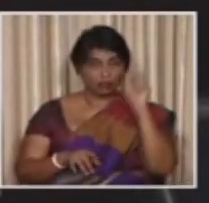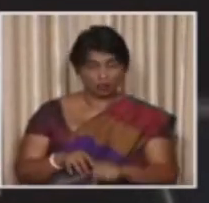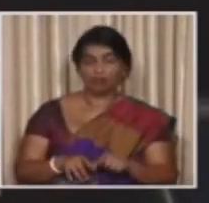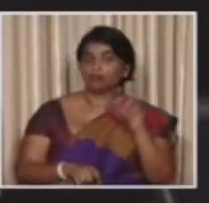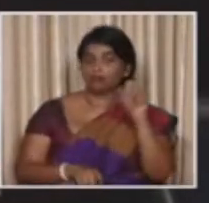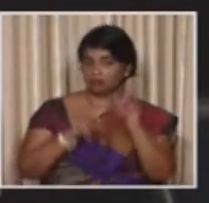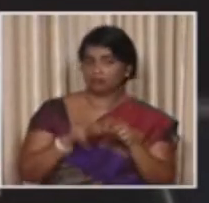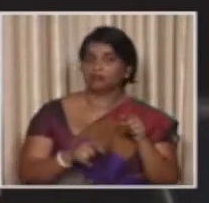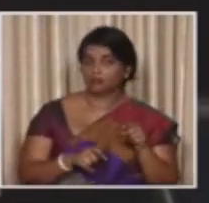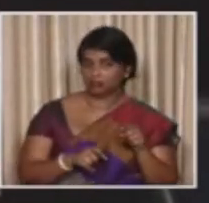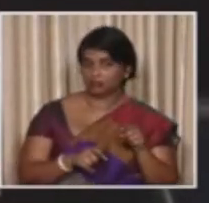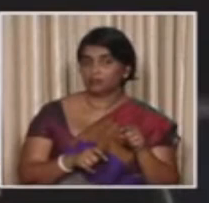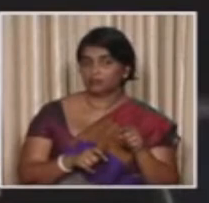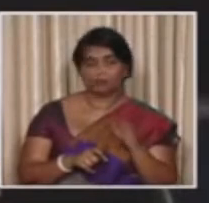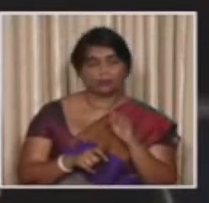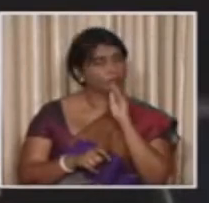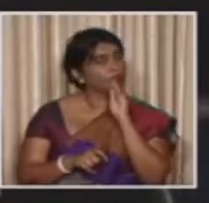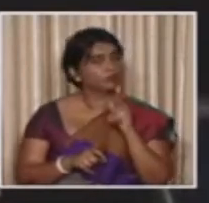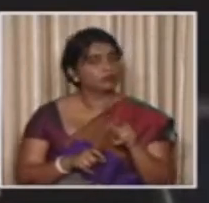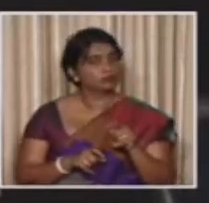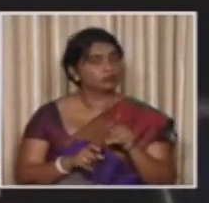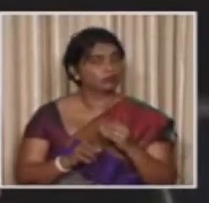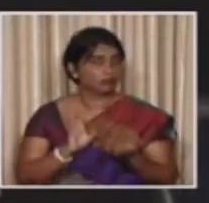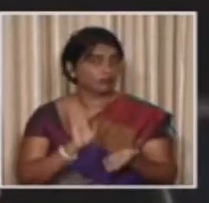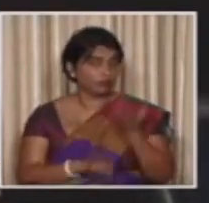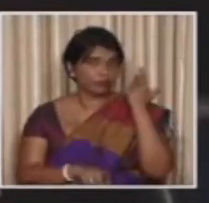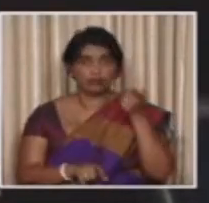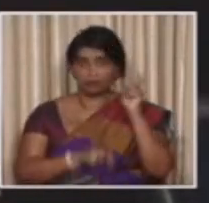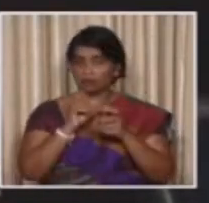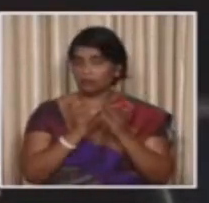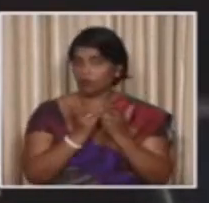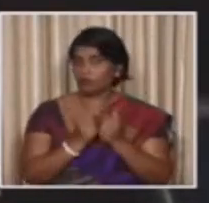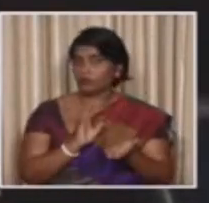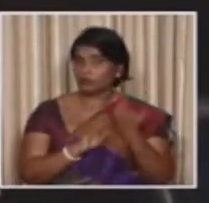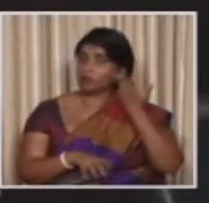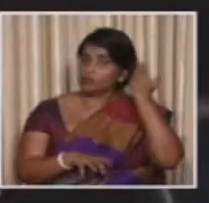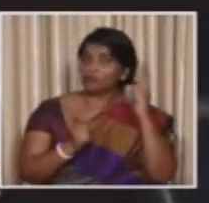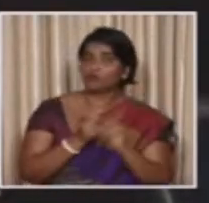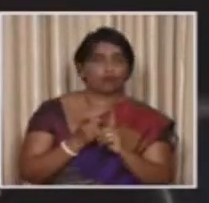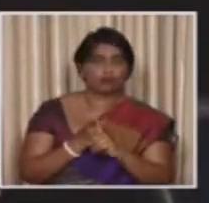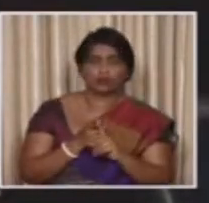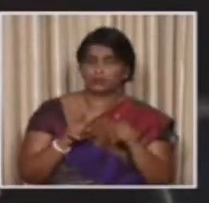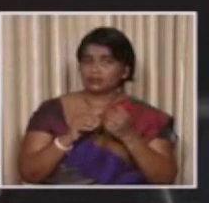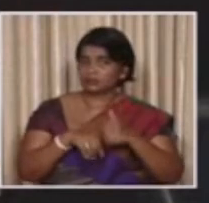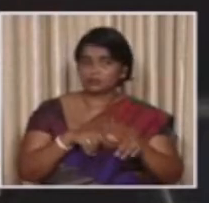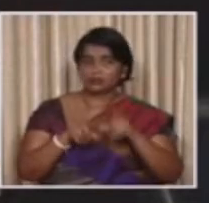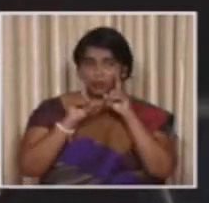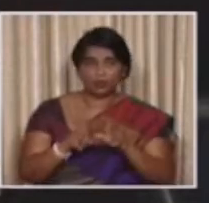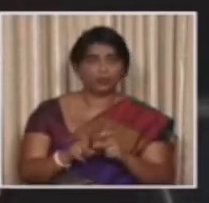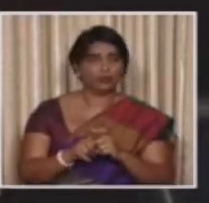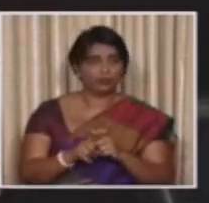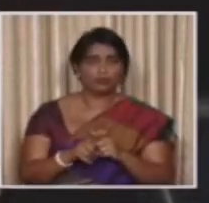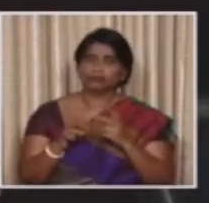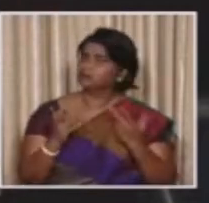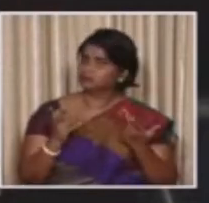පිරිසක්. ඒ කියන්නේ ඊටාම ඉහළ සංඛ්‍යාවක් ඒක. යුද කාලේ මං හිතන්නේ නෑ මෙතරම් තත්ත්වයක් තිබුණා කියලා. ඒ කියන්නේ